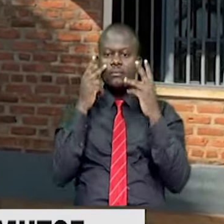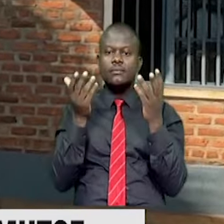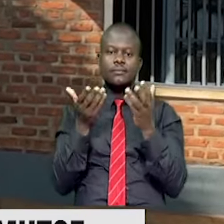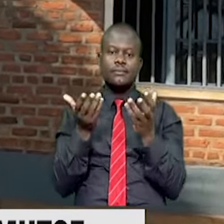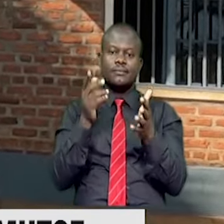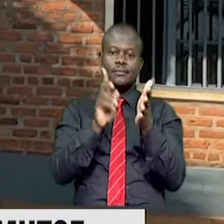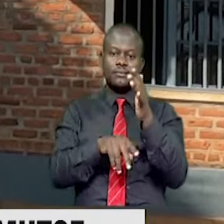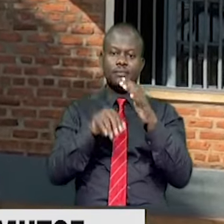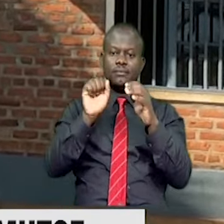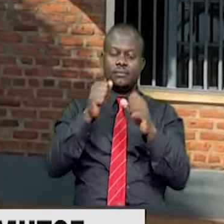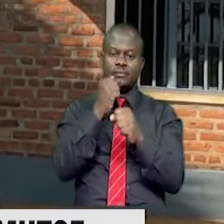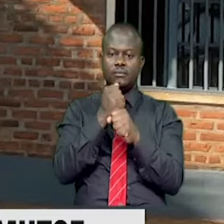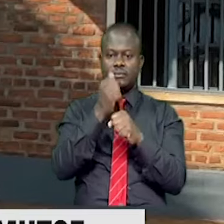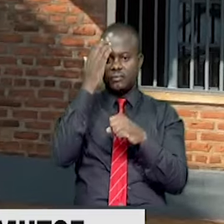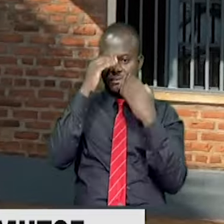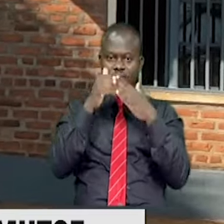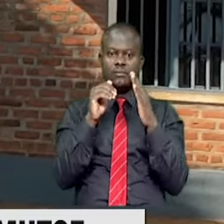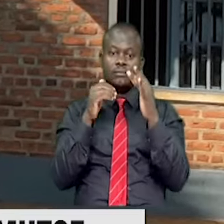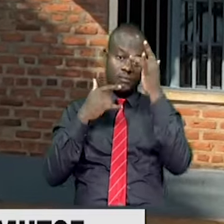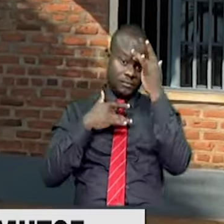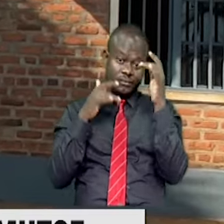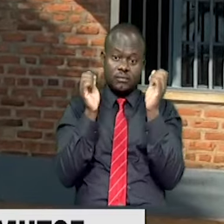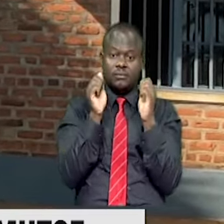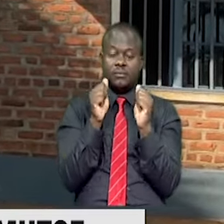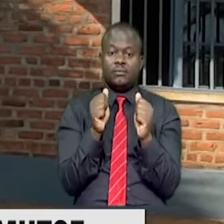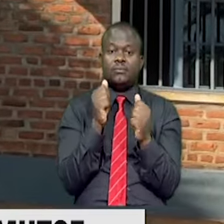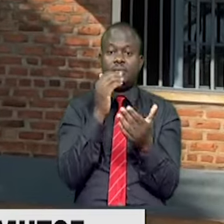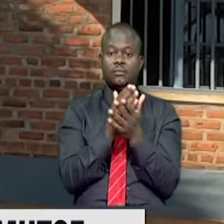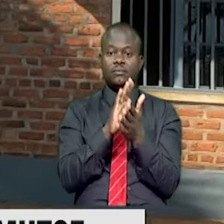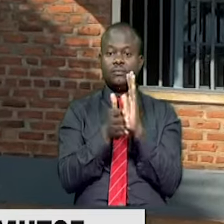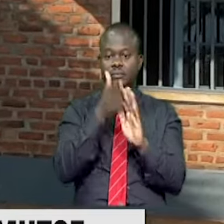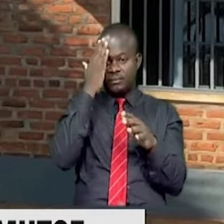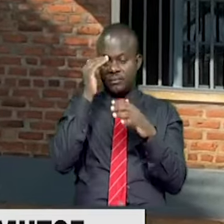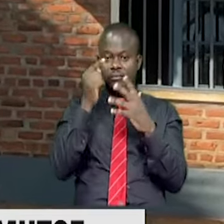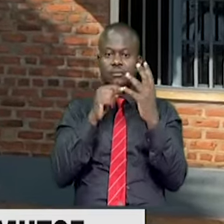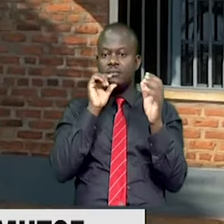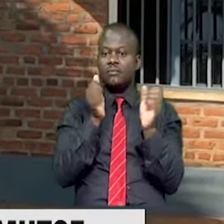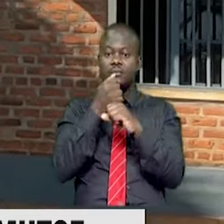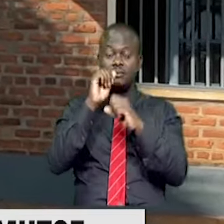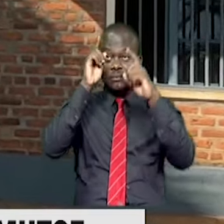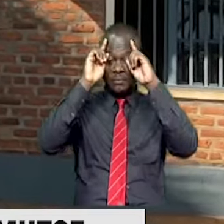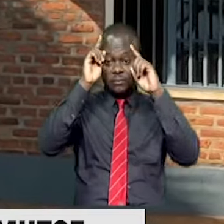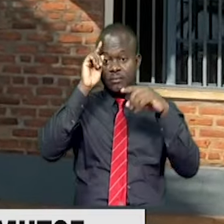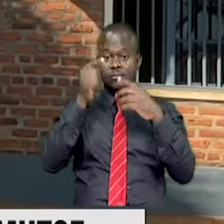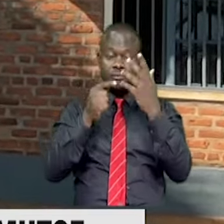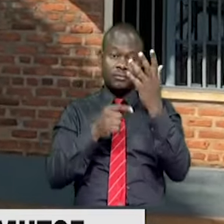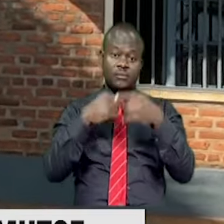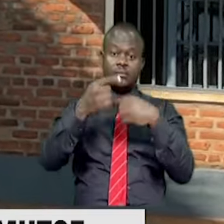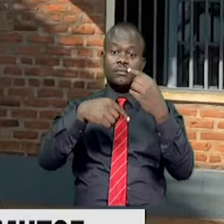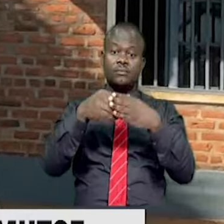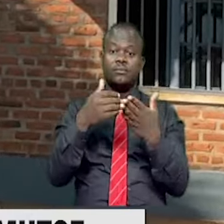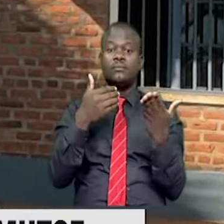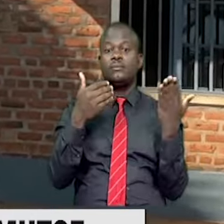n'igihe twakora kirushijeho kugira ngo malaria icike burundu mu karere kacu, kuko hari ibyo tutazahunga. Ikiyaga cya Kivu tuzagumya